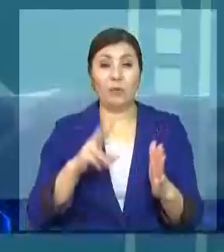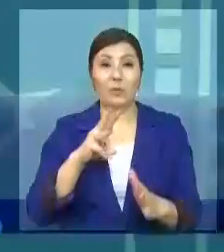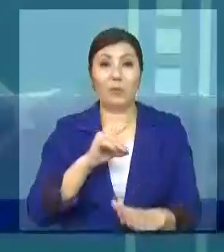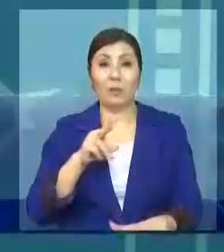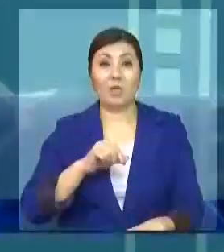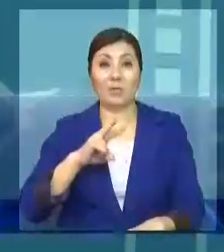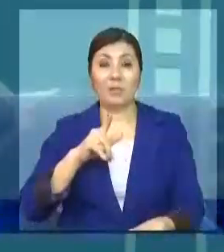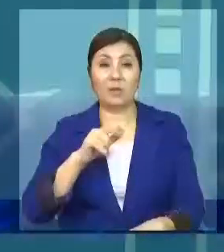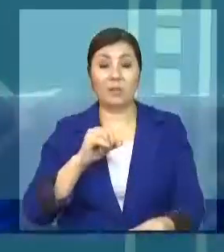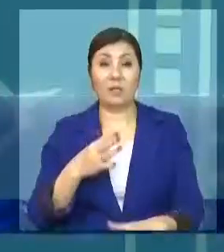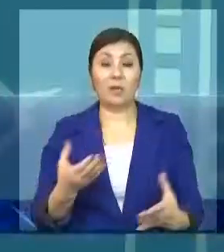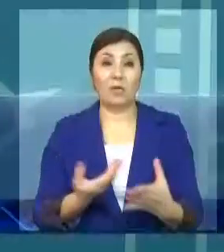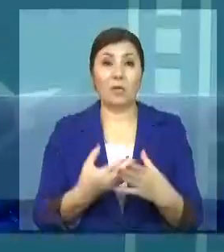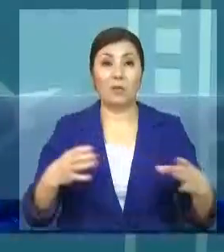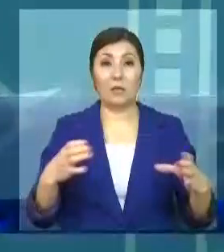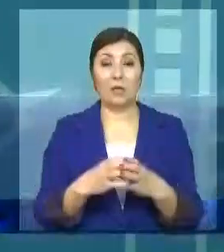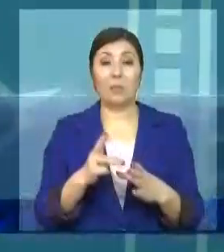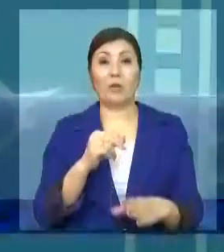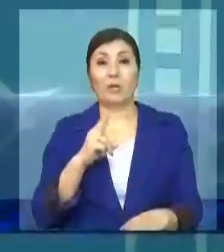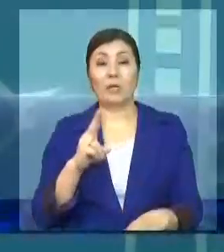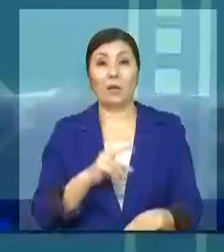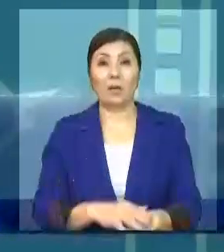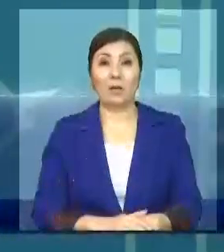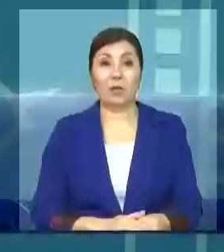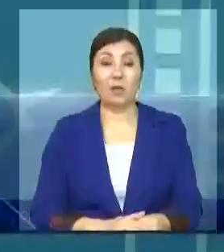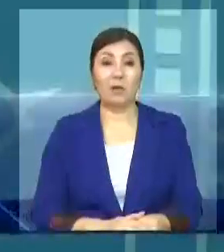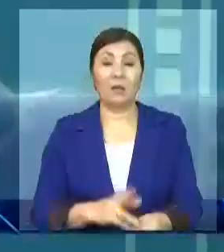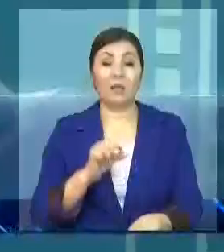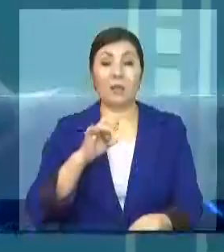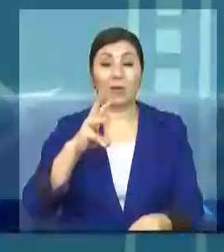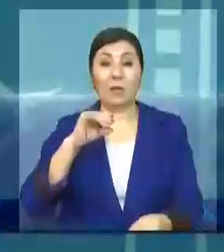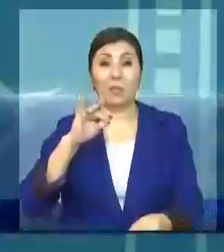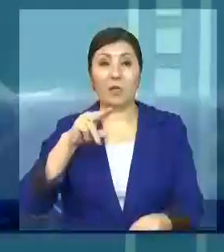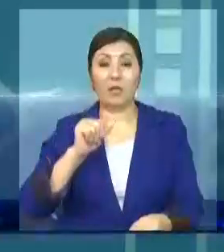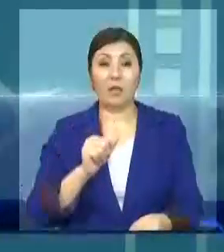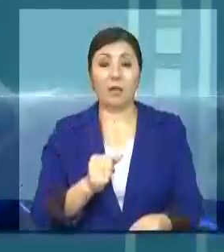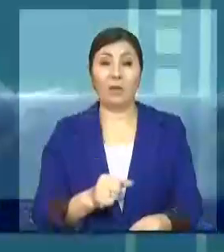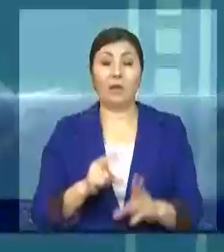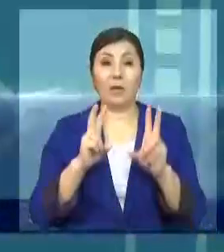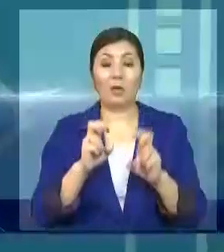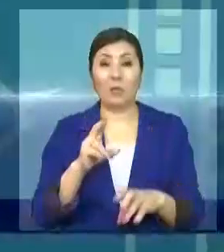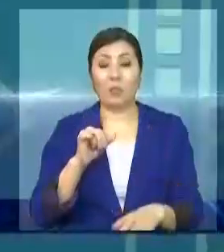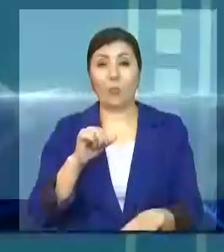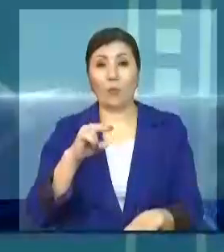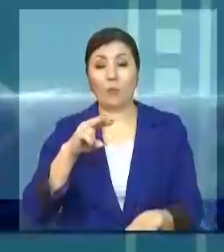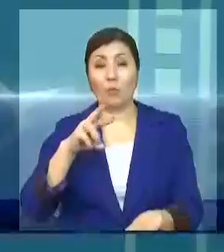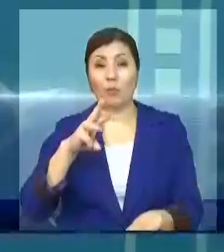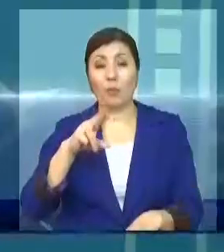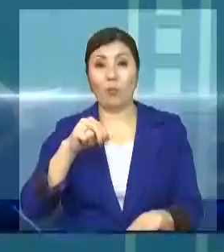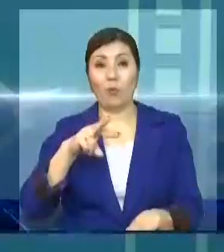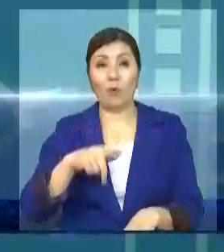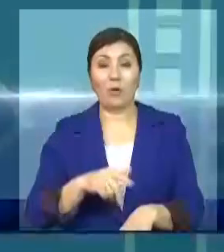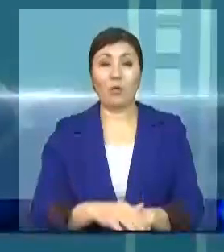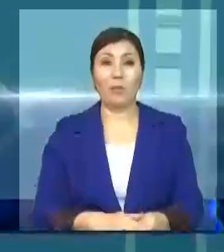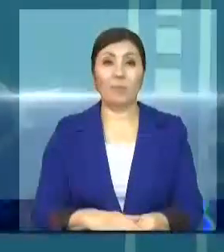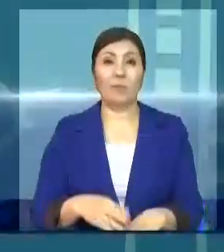это среди них такие компании, как Зерде Керамика и Кунколь.